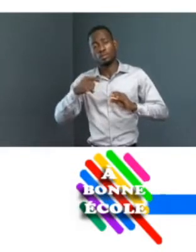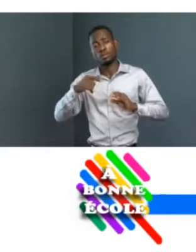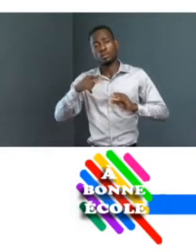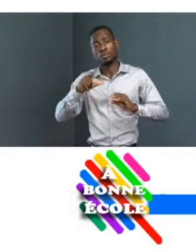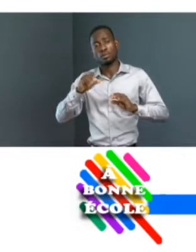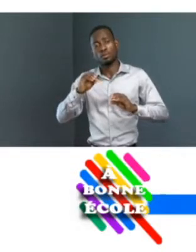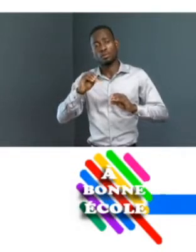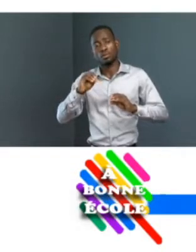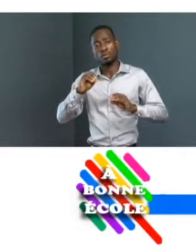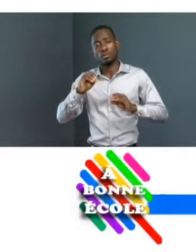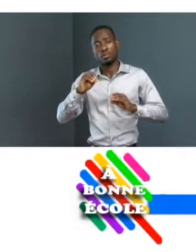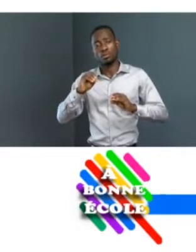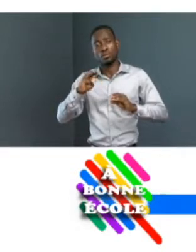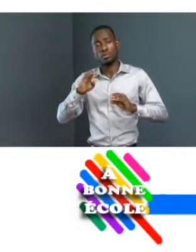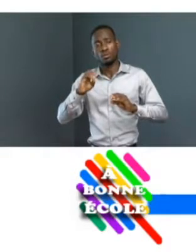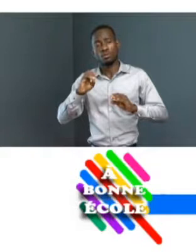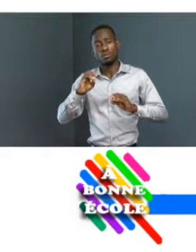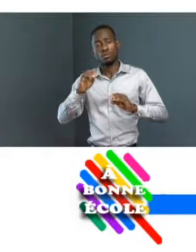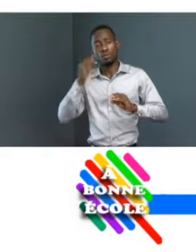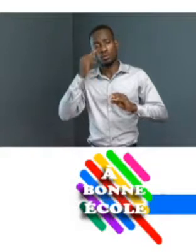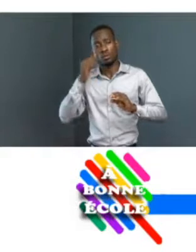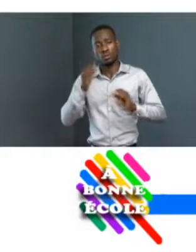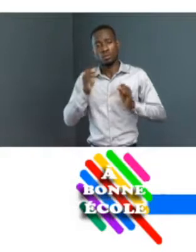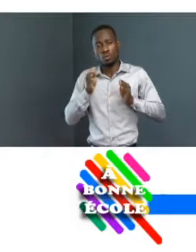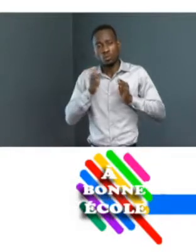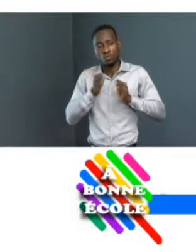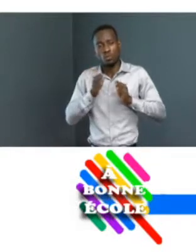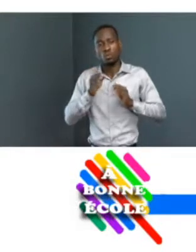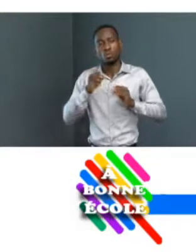trop court ou bien un cristallin trop plat.